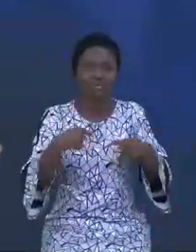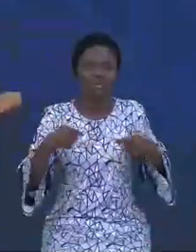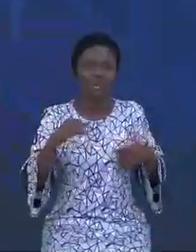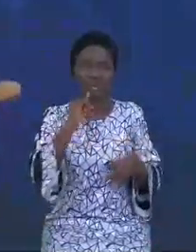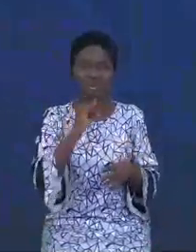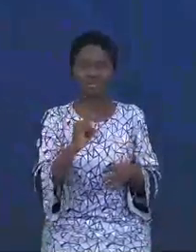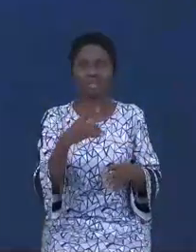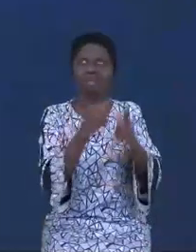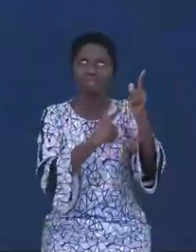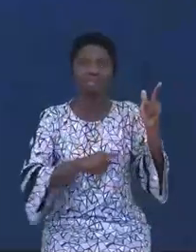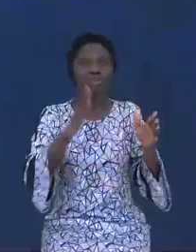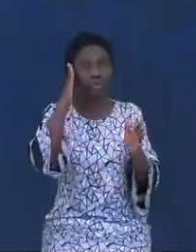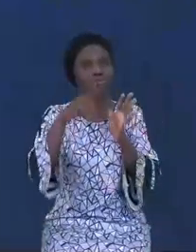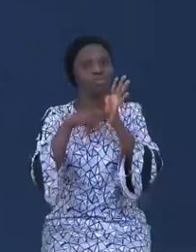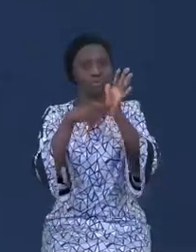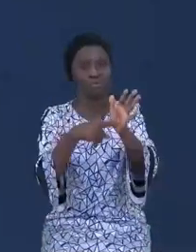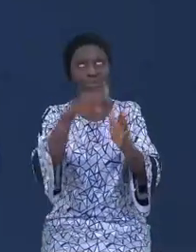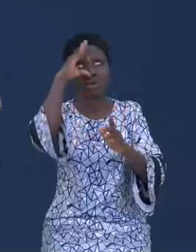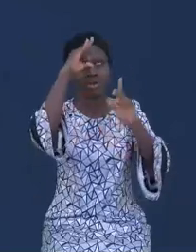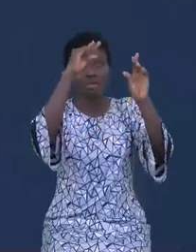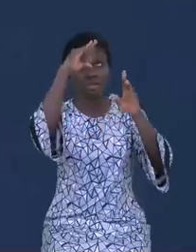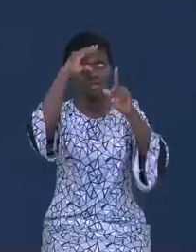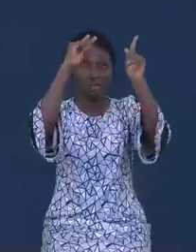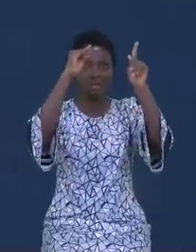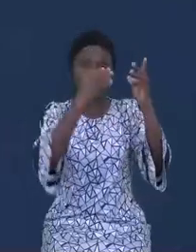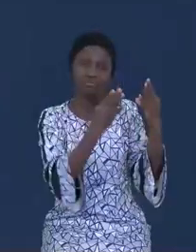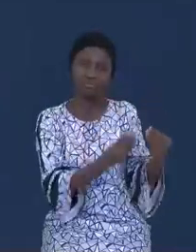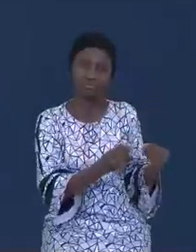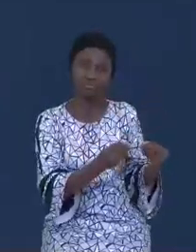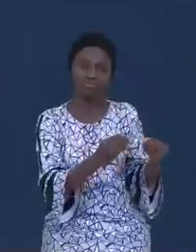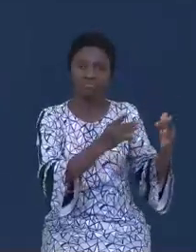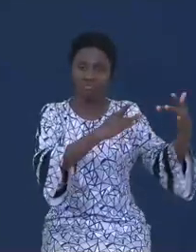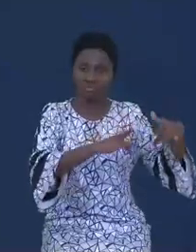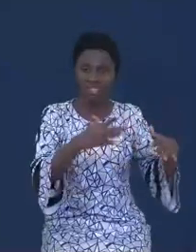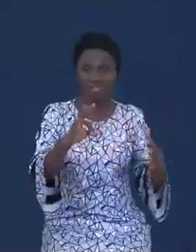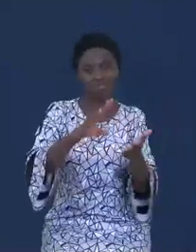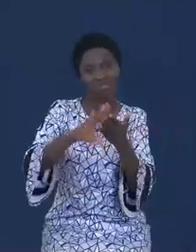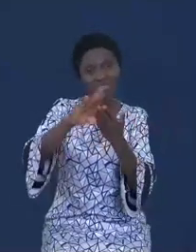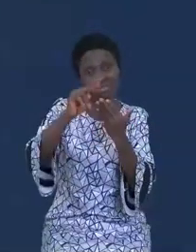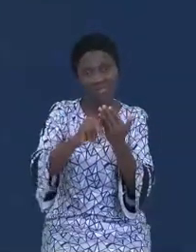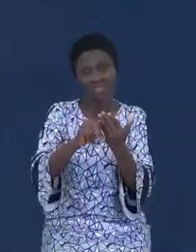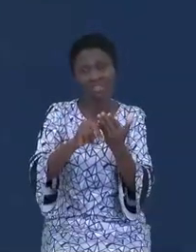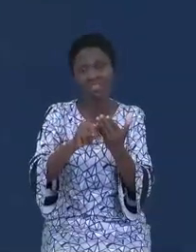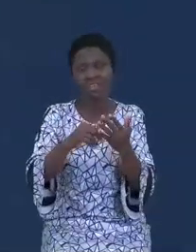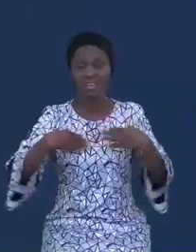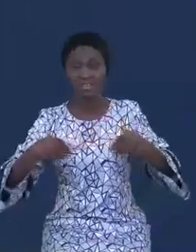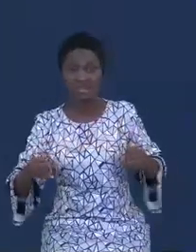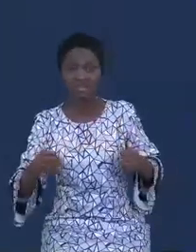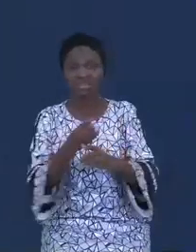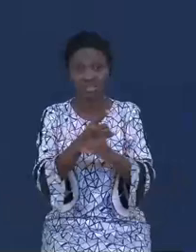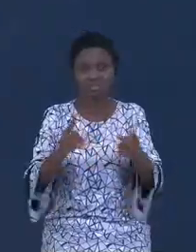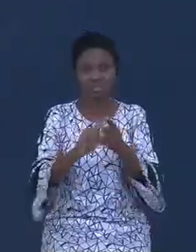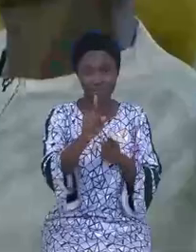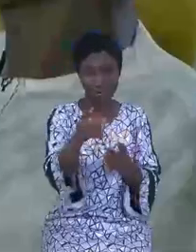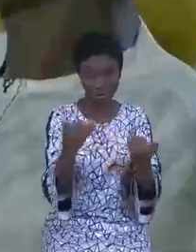Seigneur se manifestera de pardon, de guérison, de délivrance. Et il va te les manifester